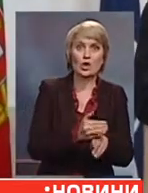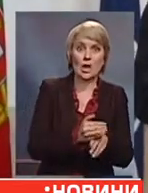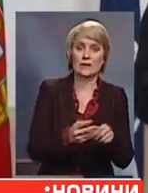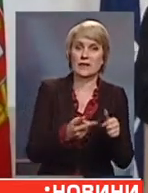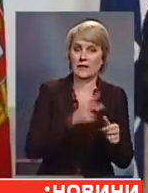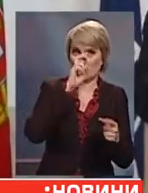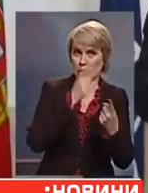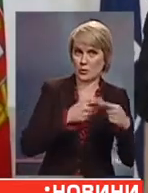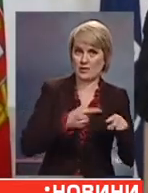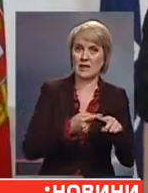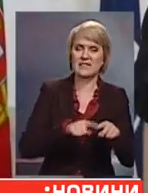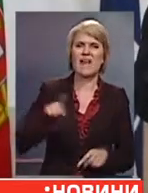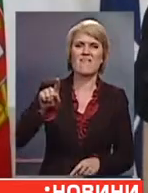чіткої та сильної відповіді